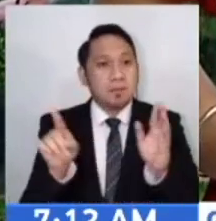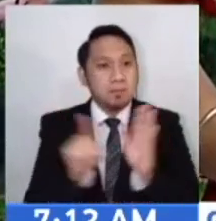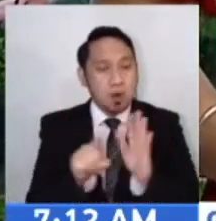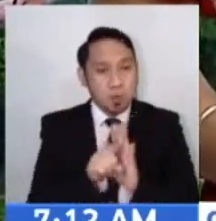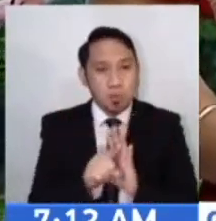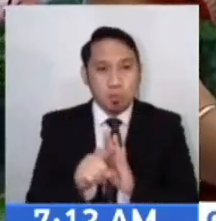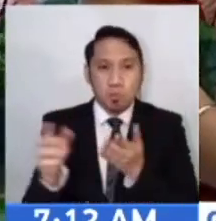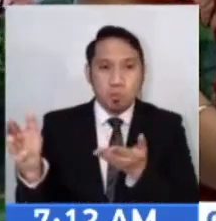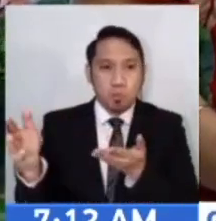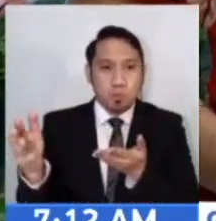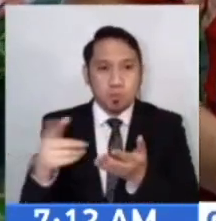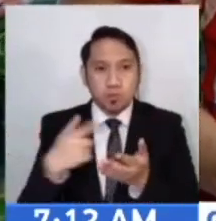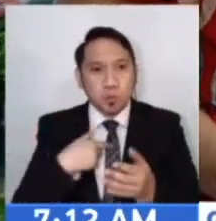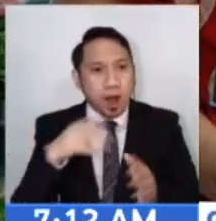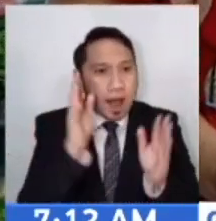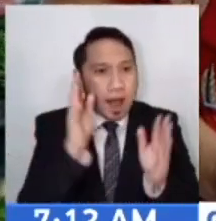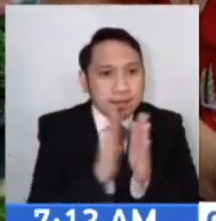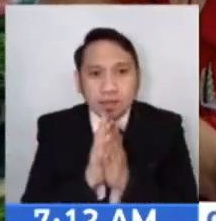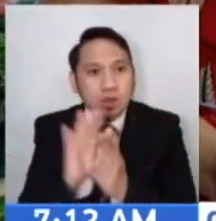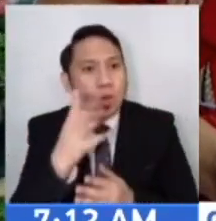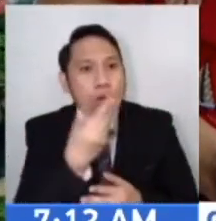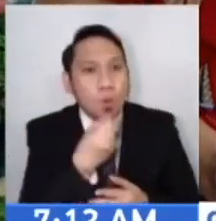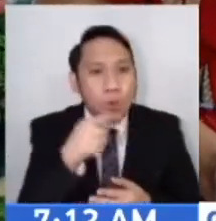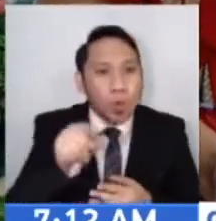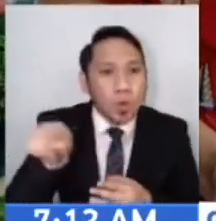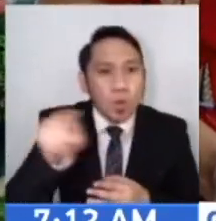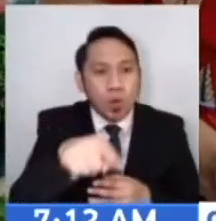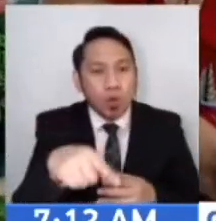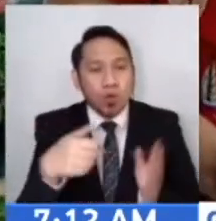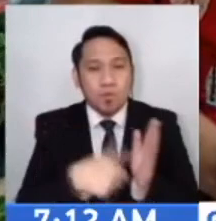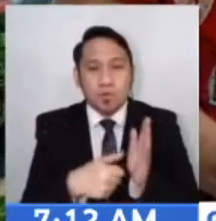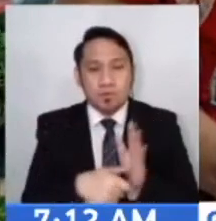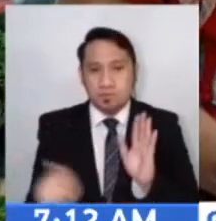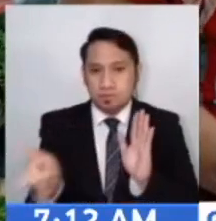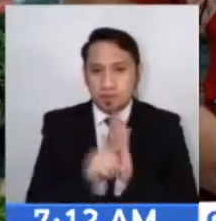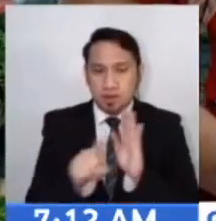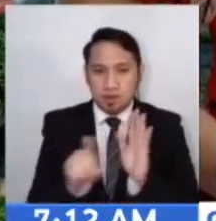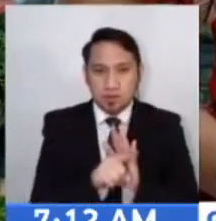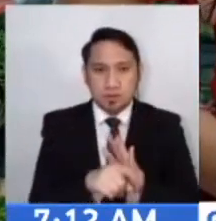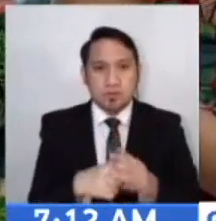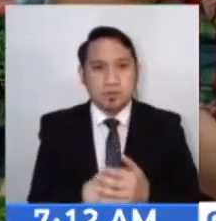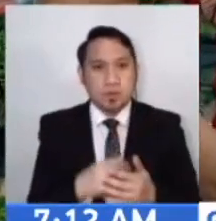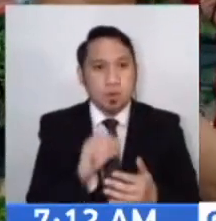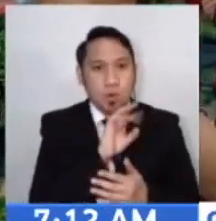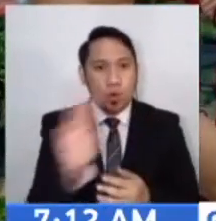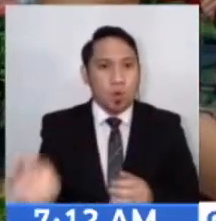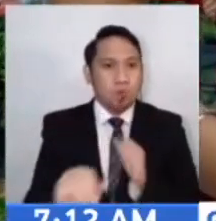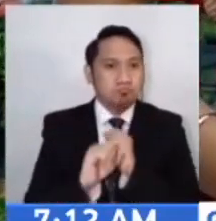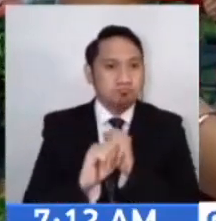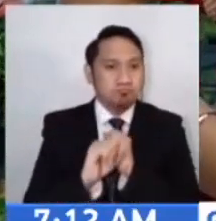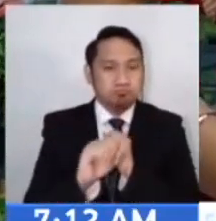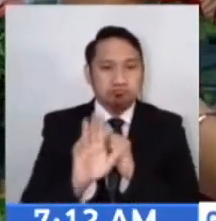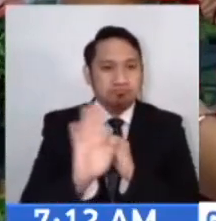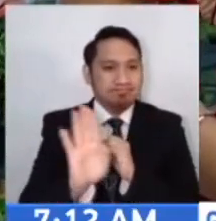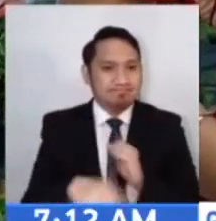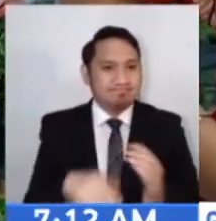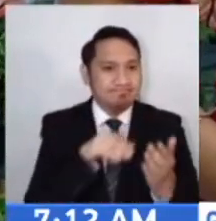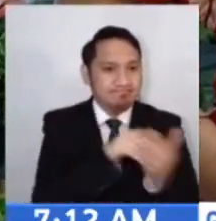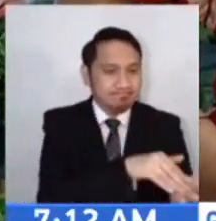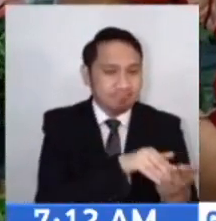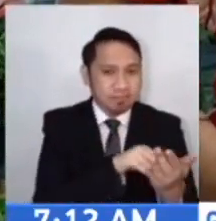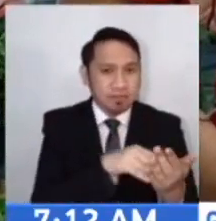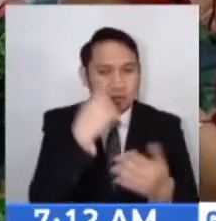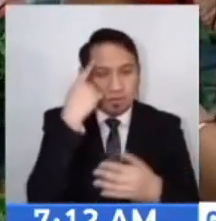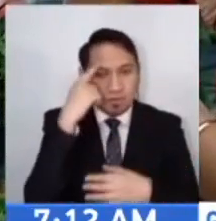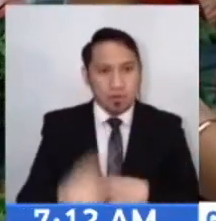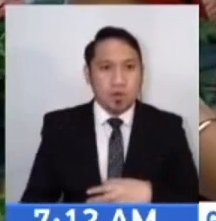o pakikibahagi sa anumang propaganda para o kontra sa isang kandidato o political party sa loob ng 30 metro mula sa